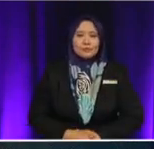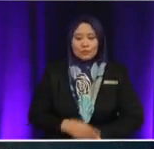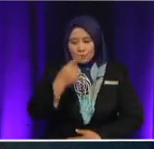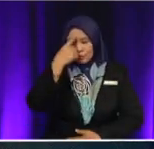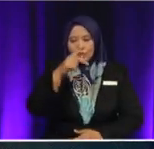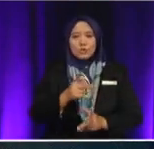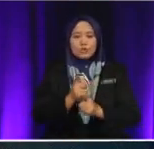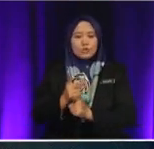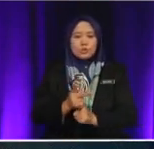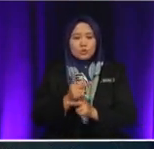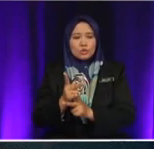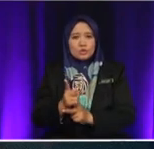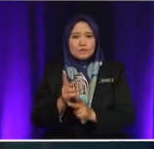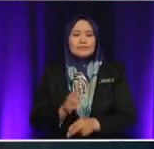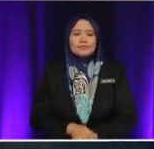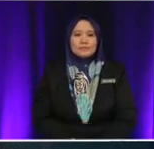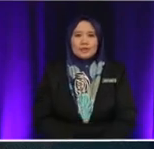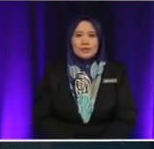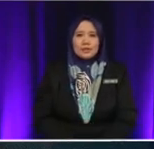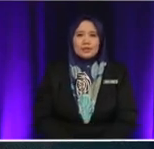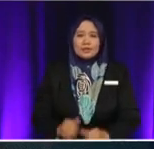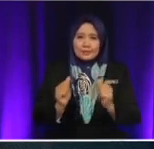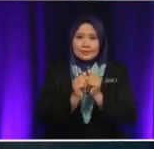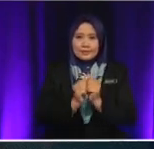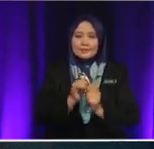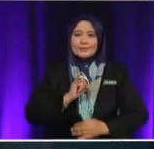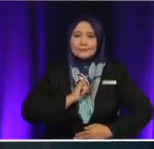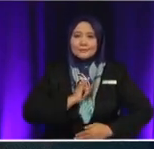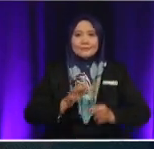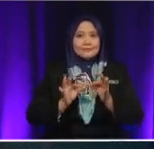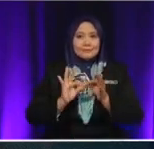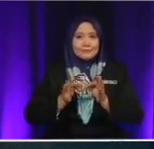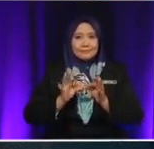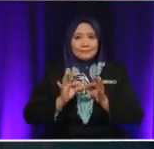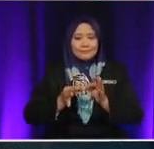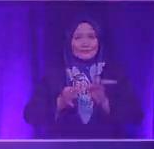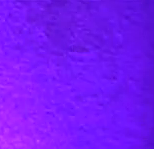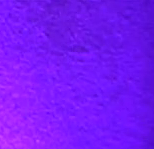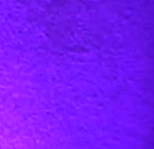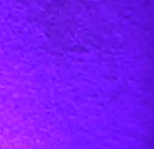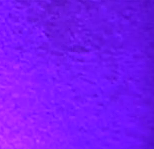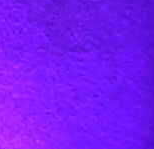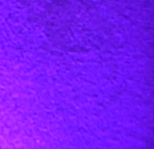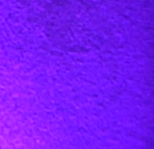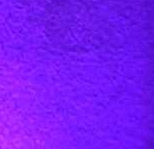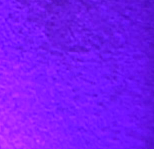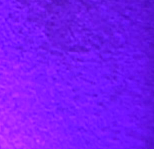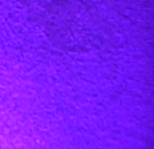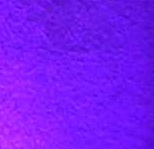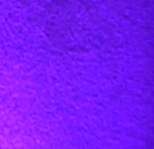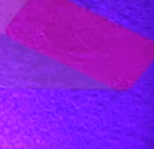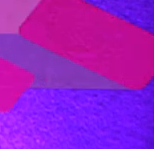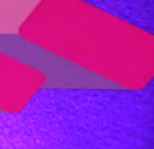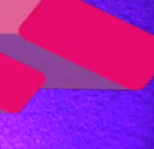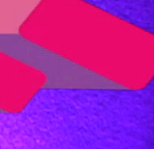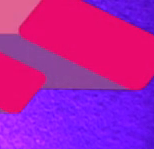pengajian keusahawanan. Dan kita juga ditemani oleh seorang jurubahasa isyarat, Ipan kurniakan dulu. Cikgu Nur Ida Kamaruzaman dari Institut Pendidikan Guru Kampus